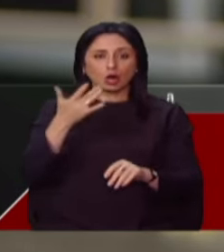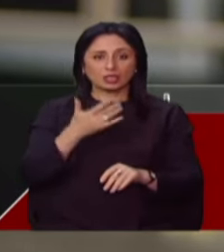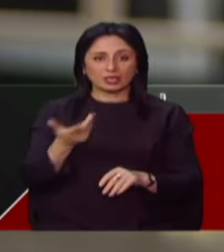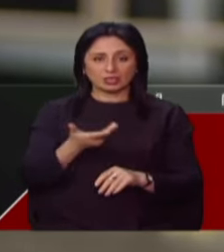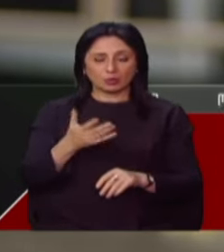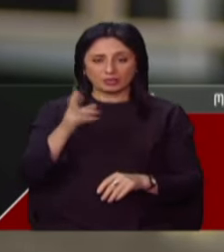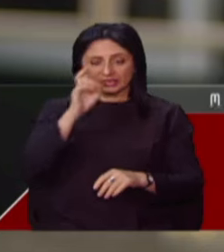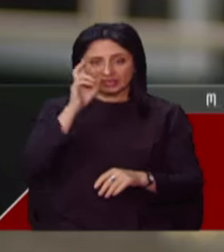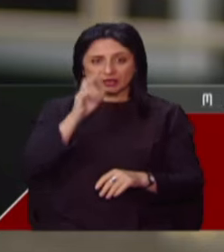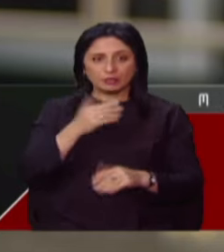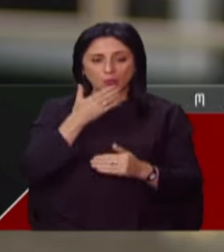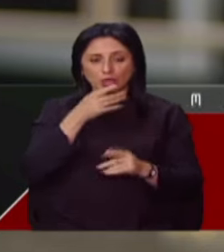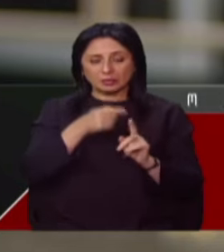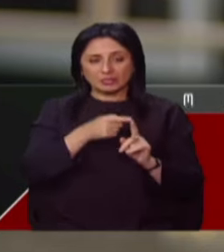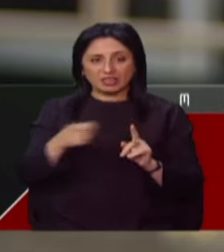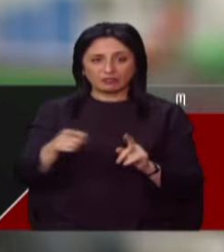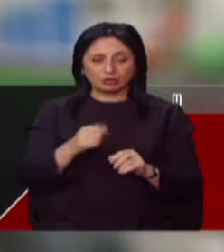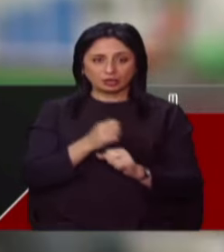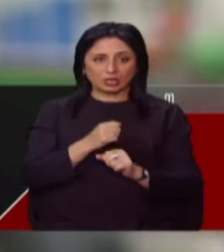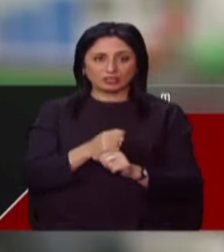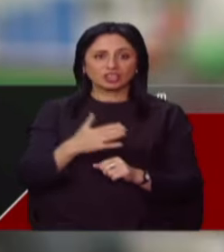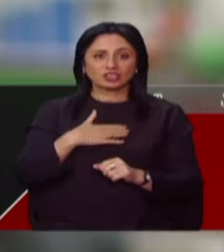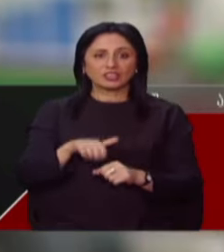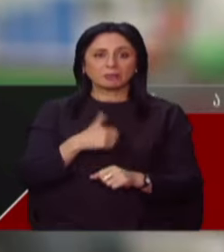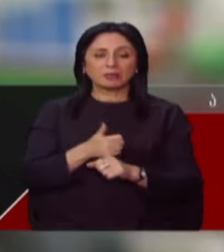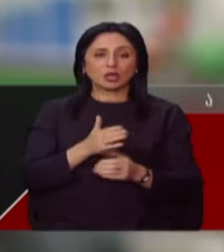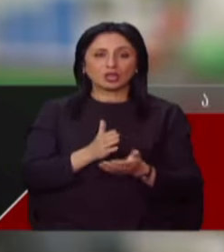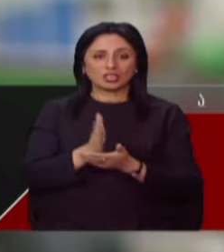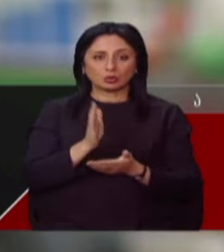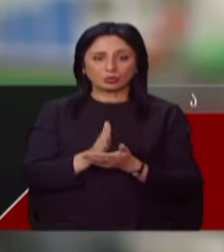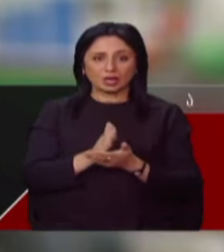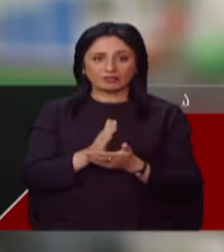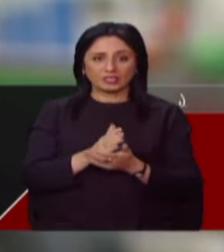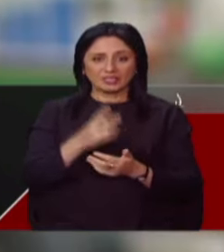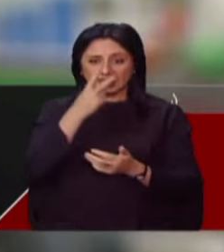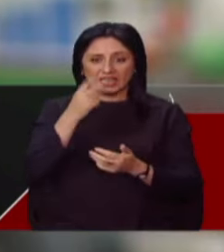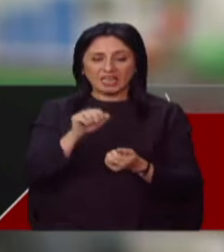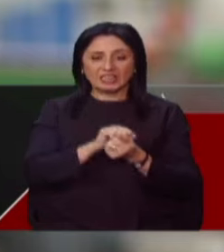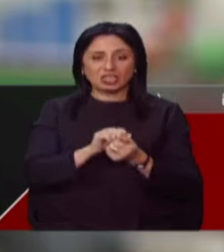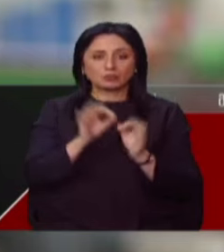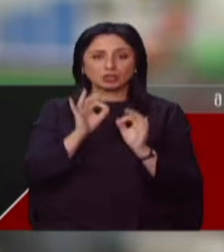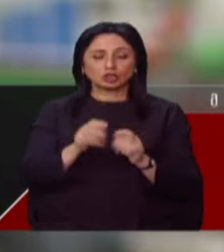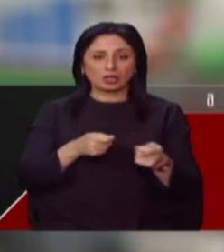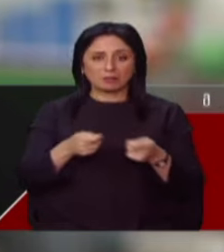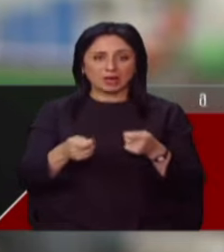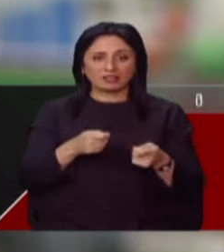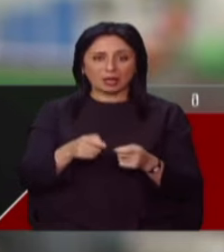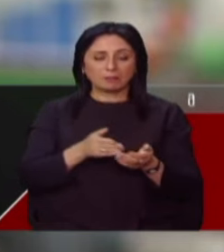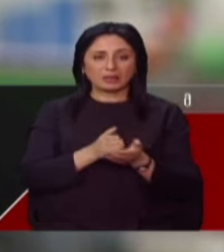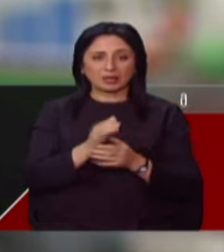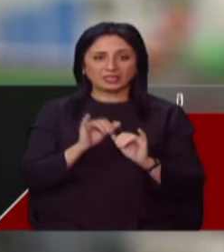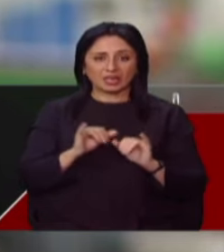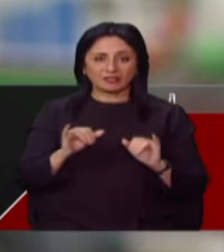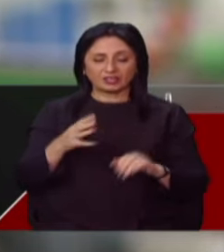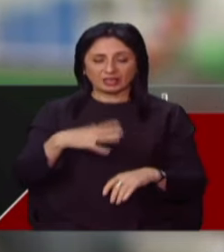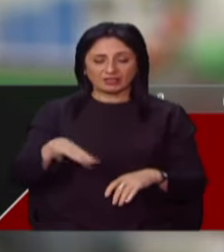რომელსაც სახელმწიფო ბოლო წლების განმავლობაში შეაწარმოებს. ჩვენთვის პრიორიტეტულია ნარჩენების სწორი მართვა და მიმართულებით